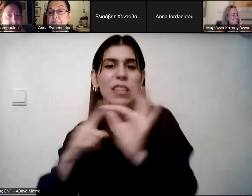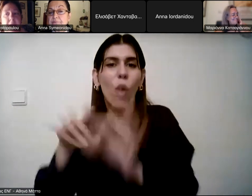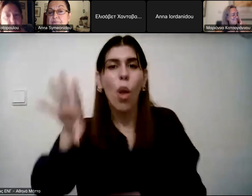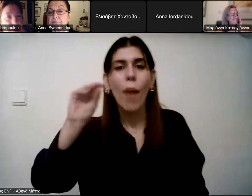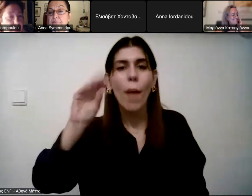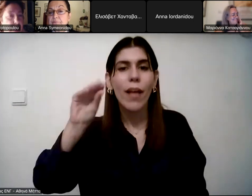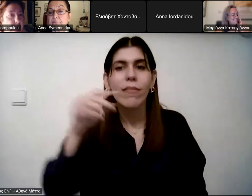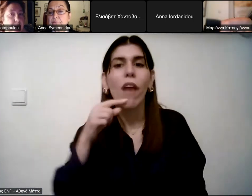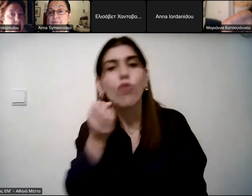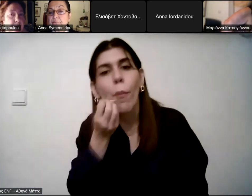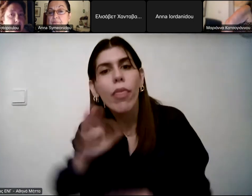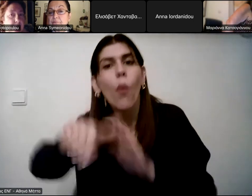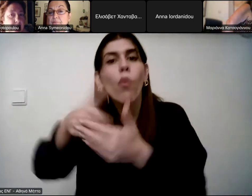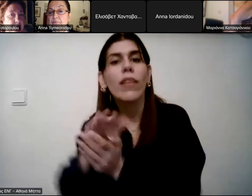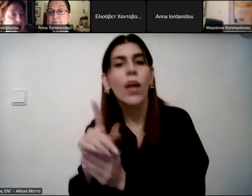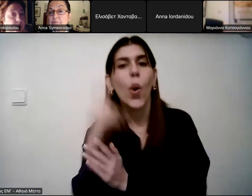έκφρασης,